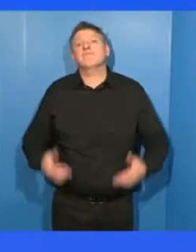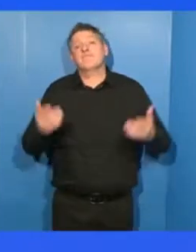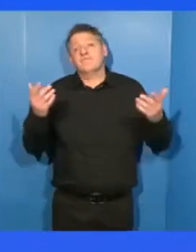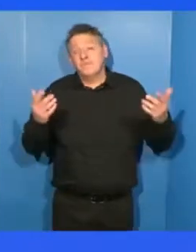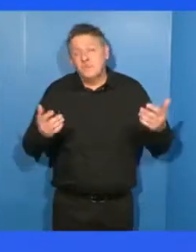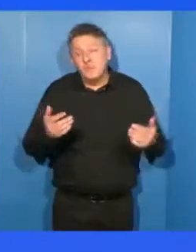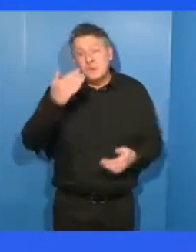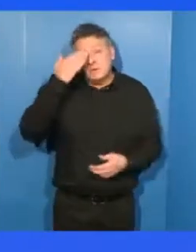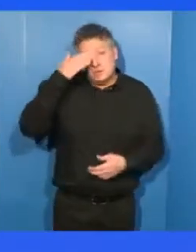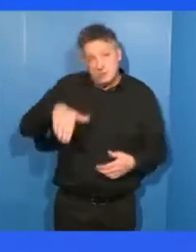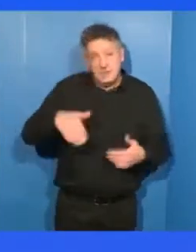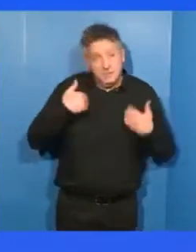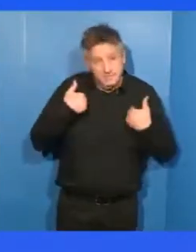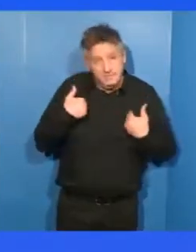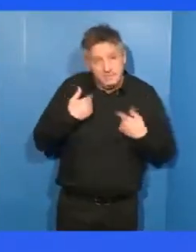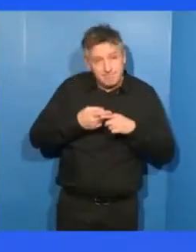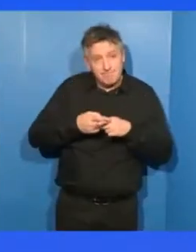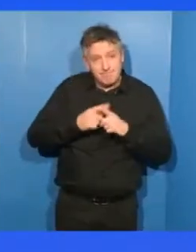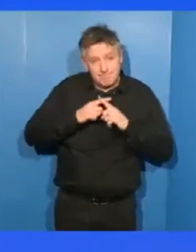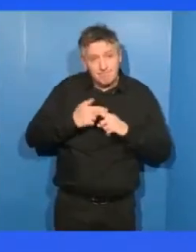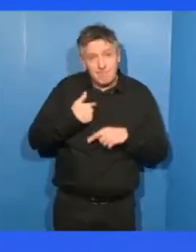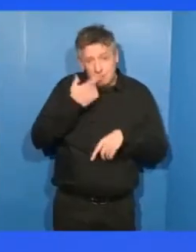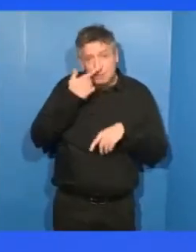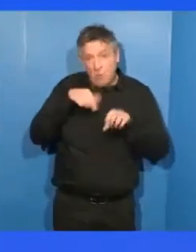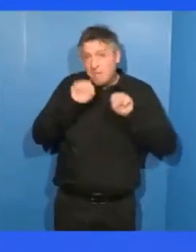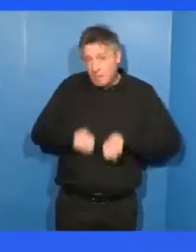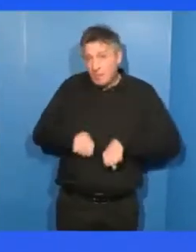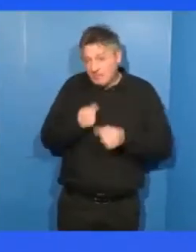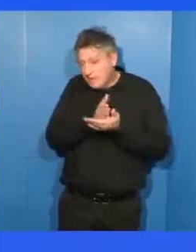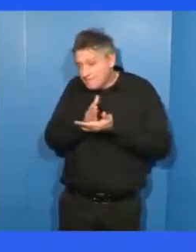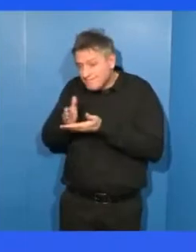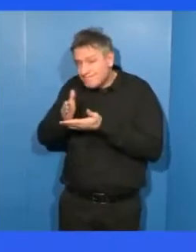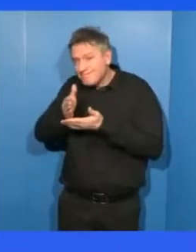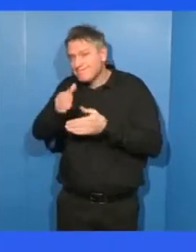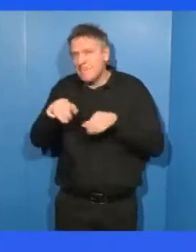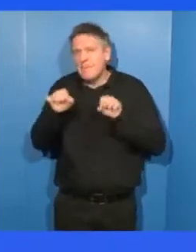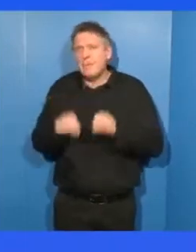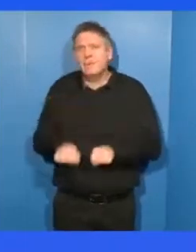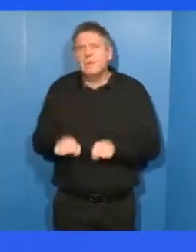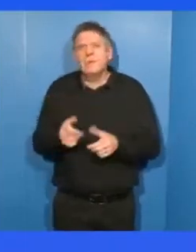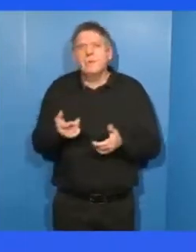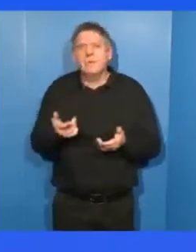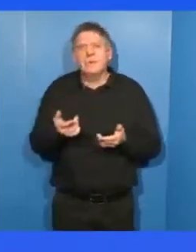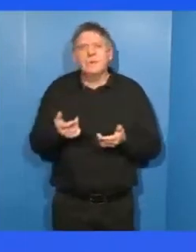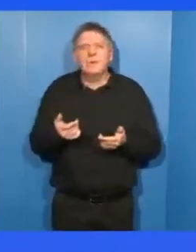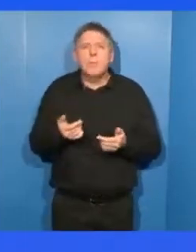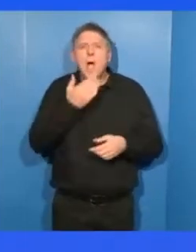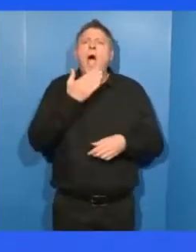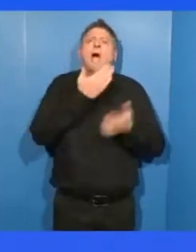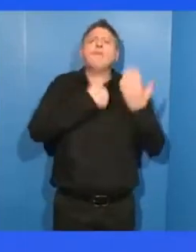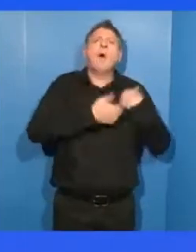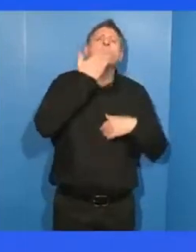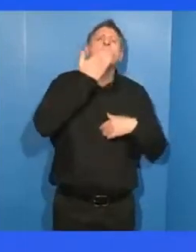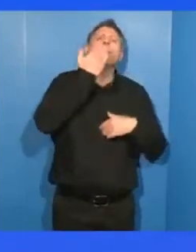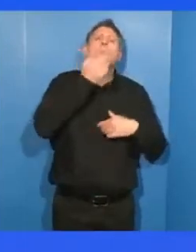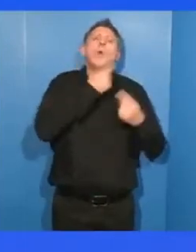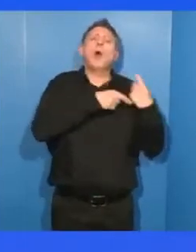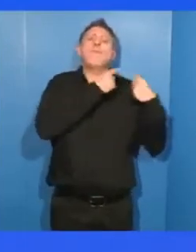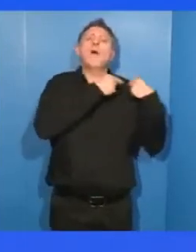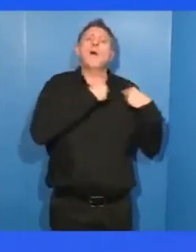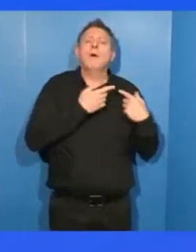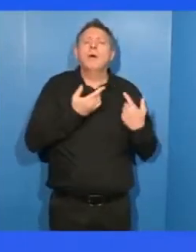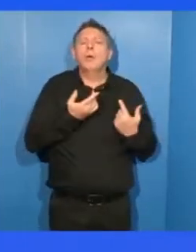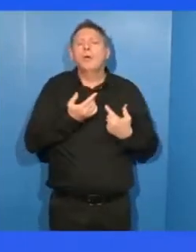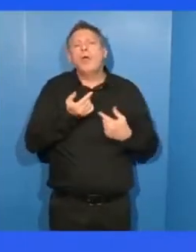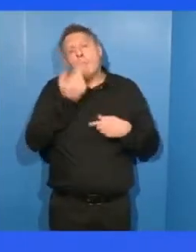C'est parce que je sais, parce que je vois que c'est possible, que je crois qu'il ne faut pas se dire que c'était mieux avant. S'enfermer